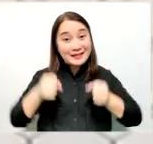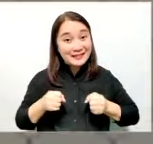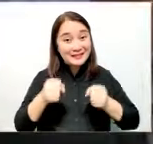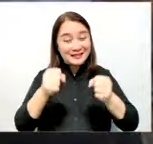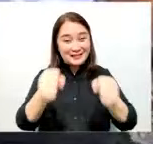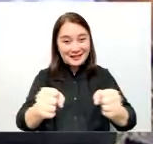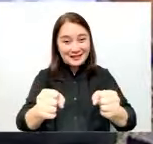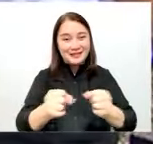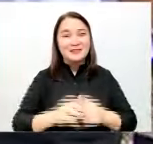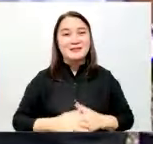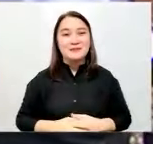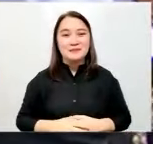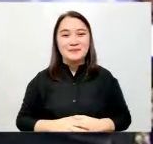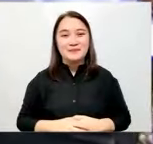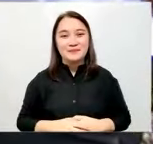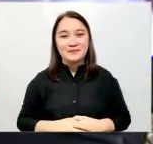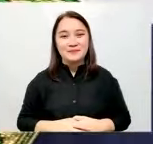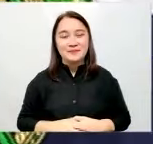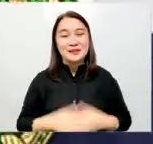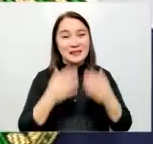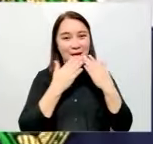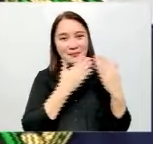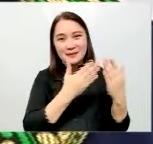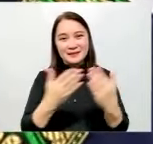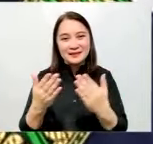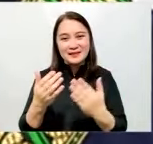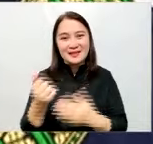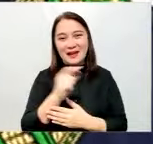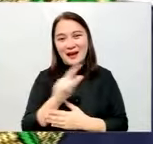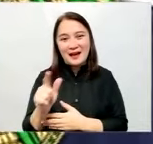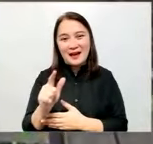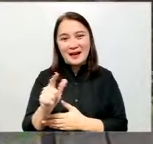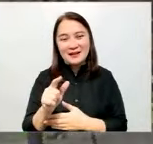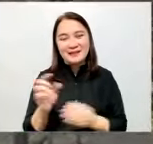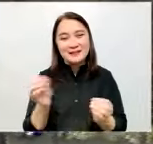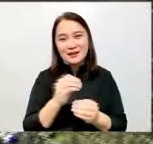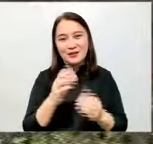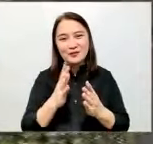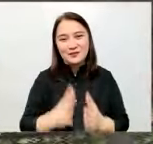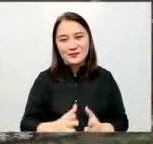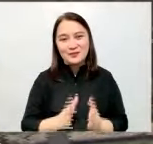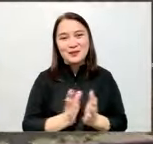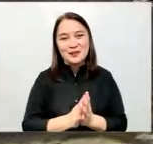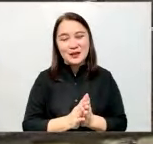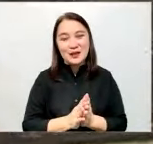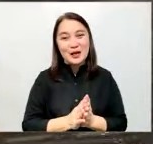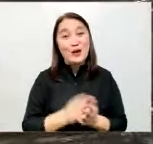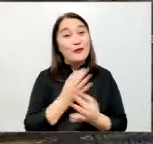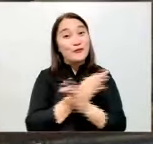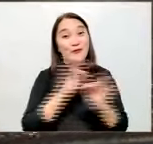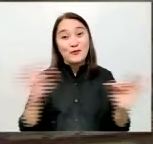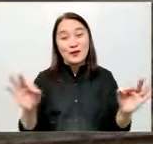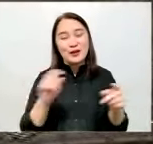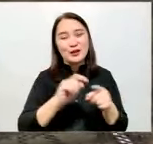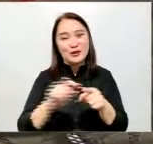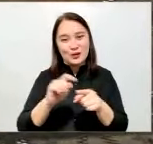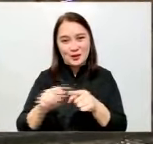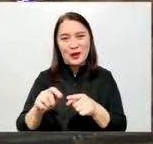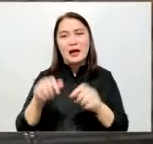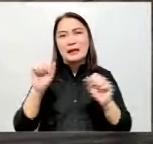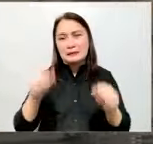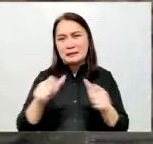Kalinga. Nagpasalamat naman ang mga kinatawan ng Gawad Kalinga sa proyekto. Bukod sa libreng kuryente, malaki rin daw ang tulong nito sa